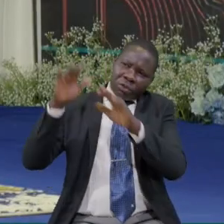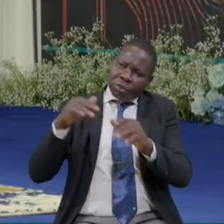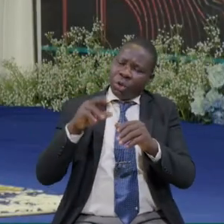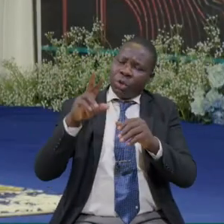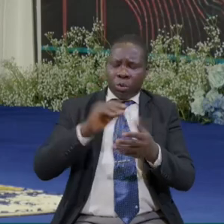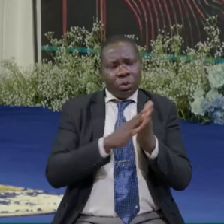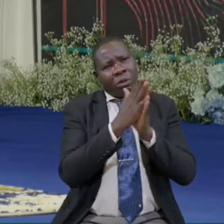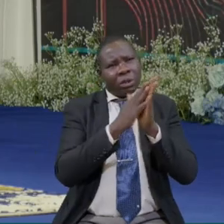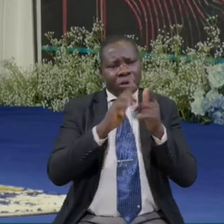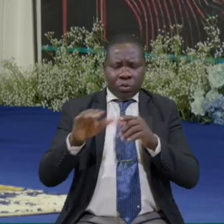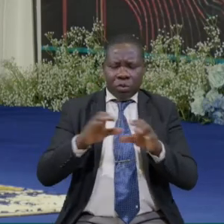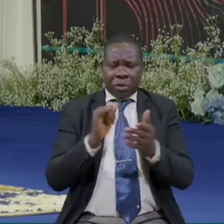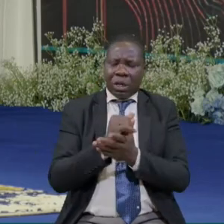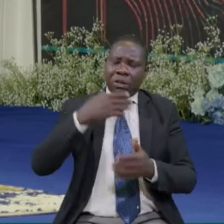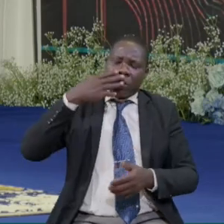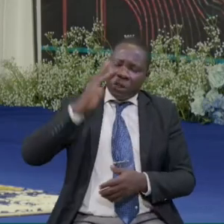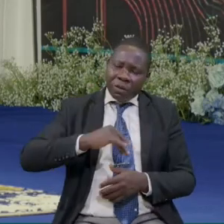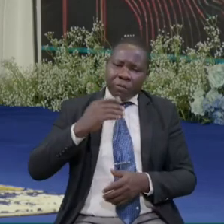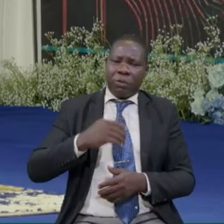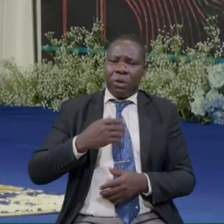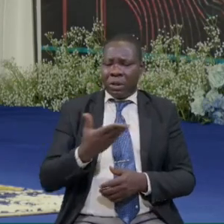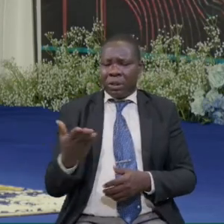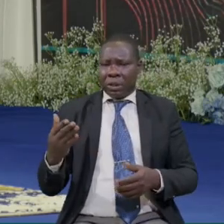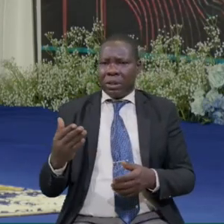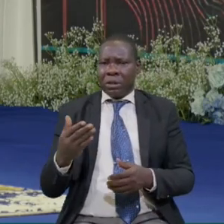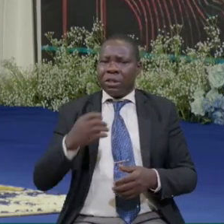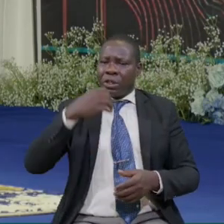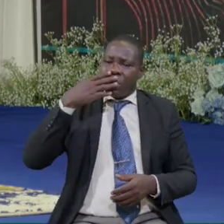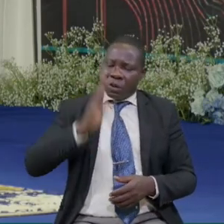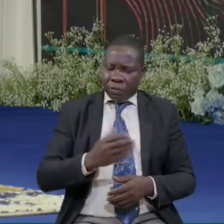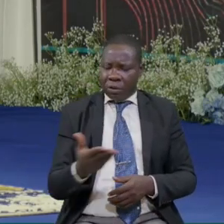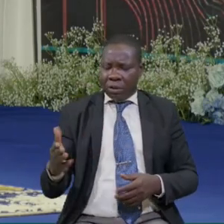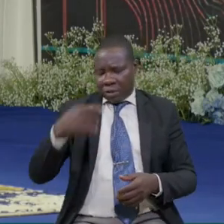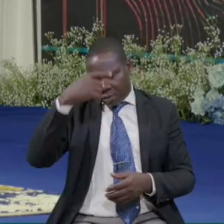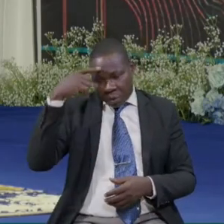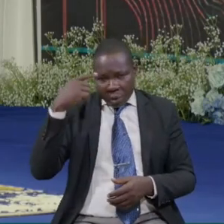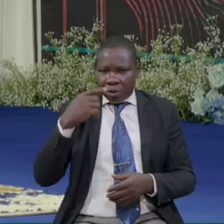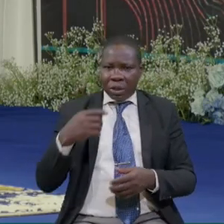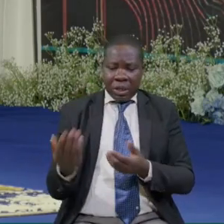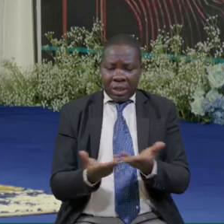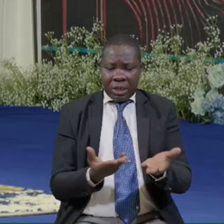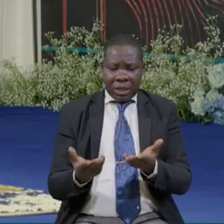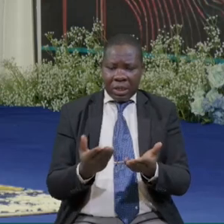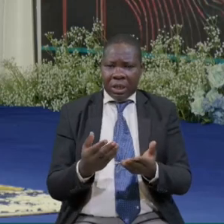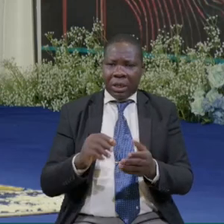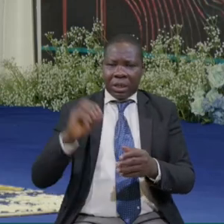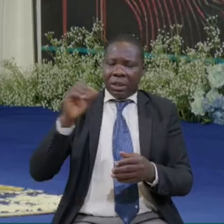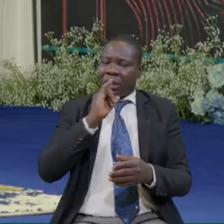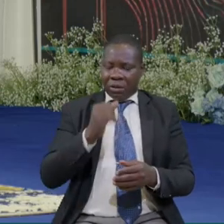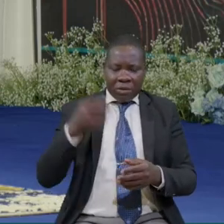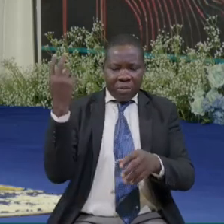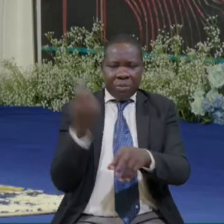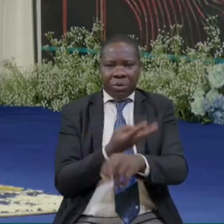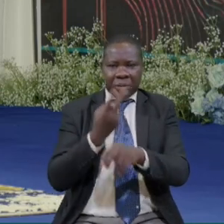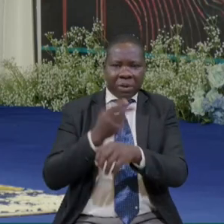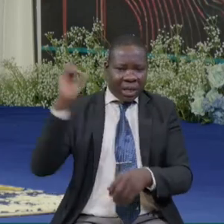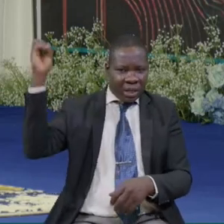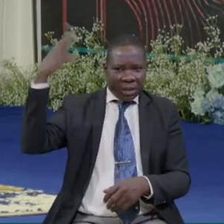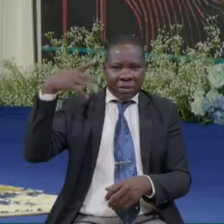de faire ces choses mauvaises, licencieuses, iniques, pécheresses, parce que voici la grâce multipliée, la grâce